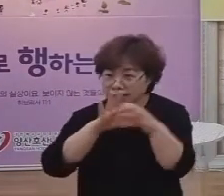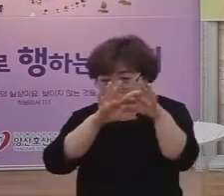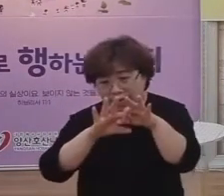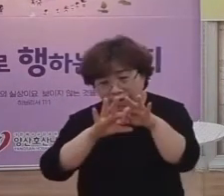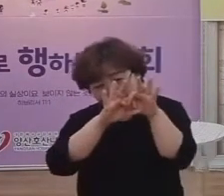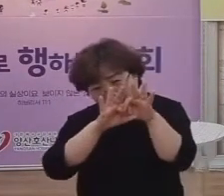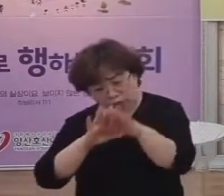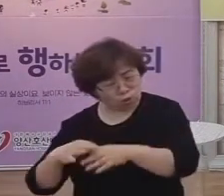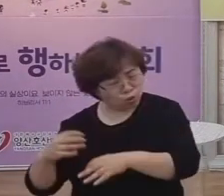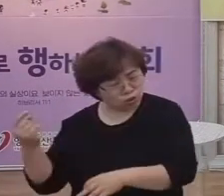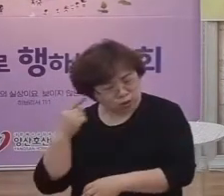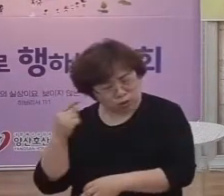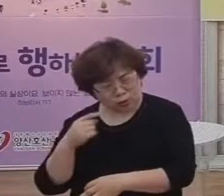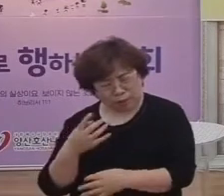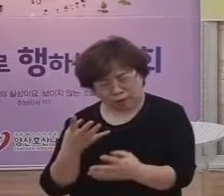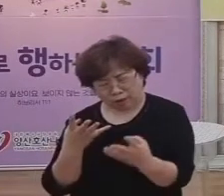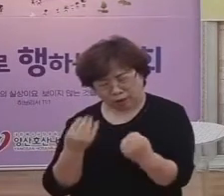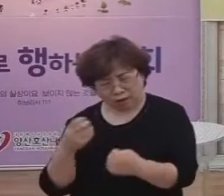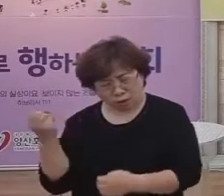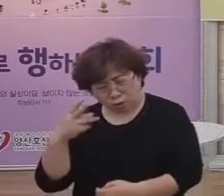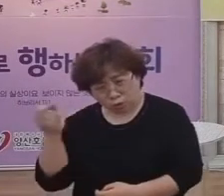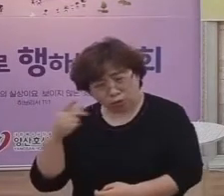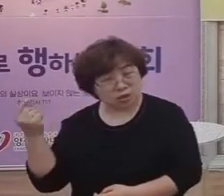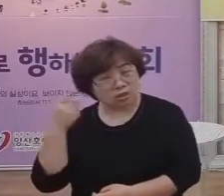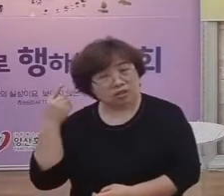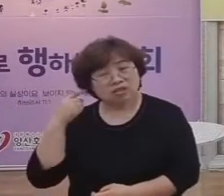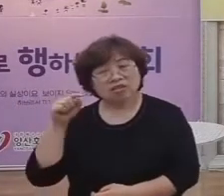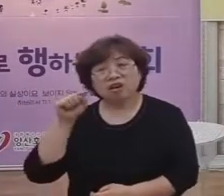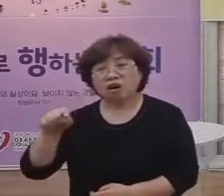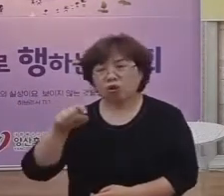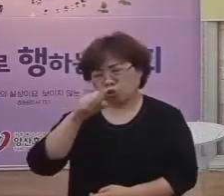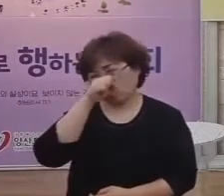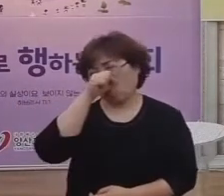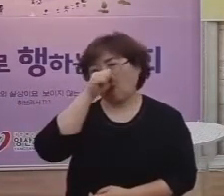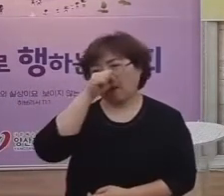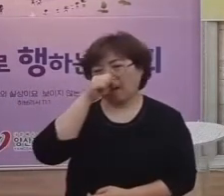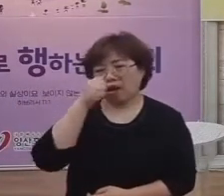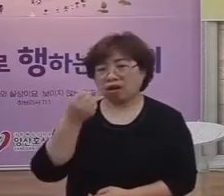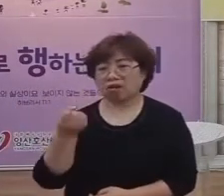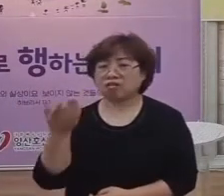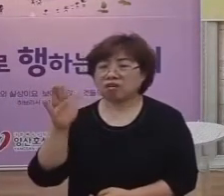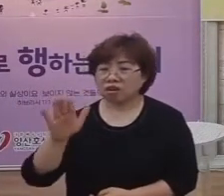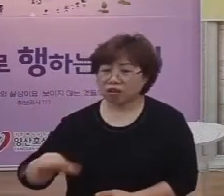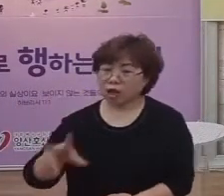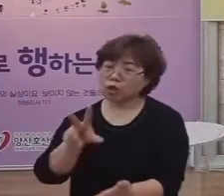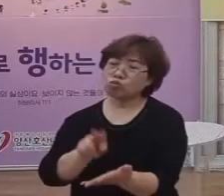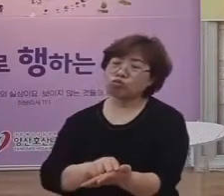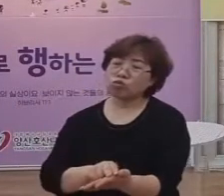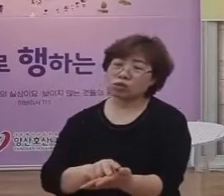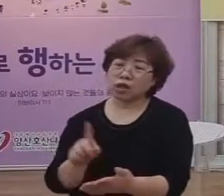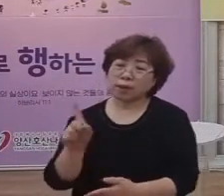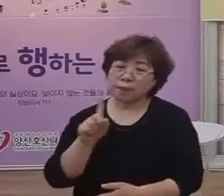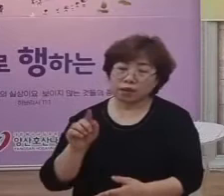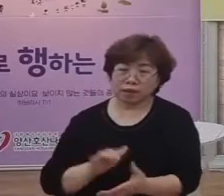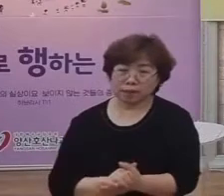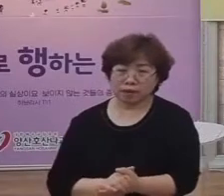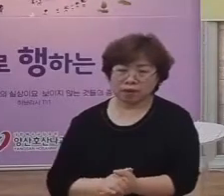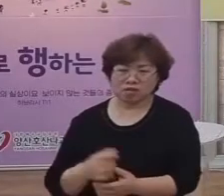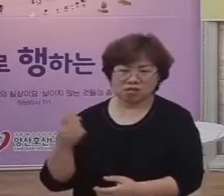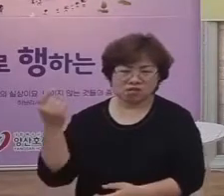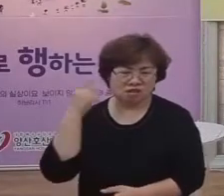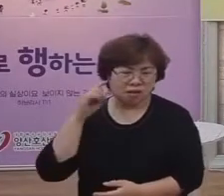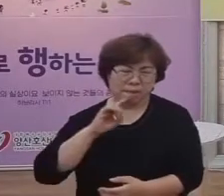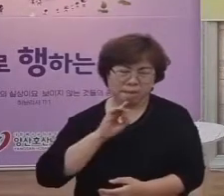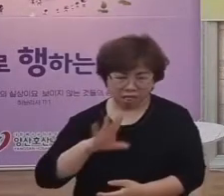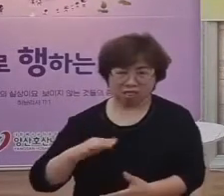들을수록 얼마나 귀하고 좋은 일입니까? 그죠? 근데 문제는 뭐냐면, 오늘 이 야고보가 우리에게 말해주고 있는 이 핵심이 이거예요. 듣기만 한다는